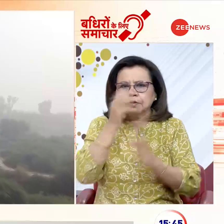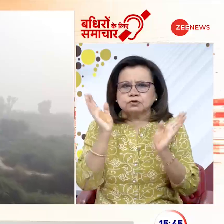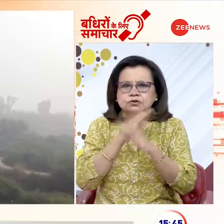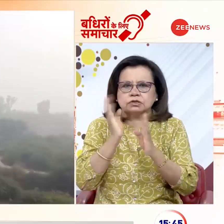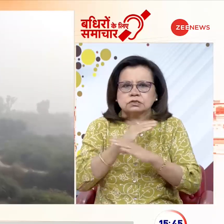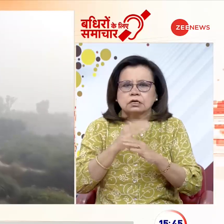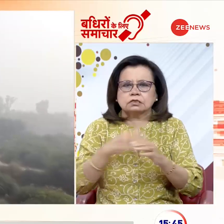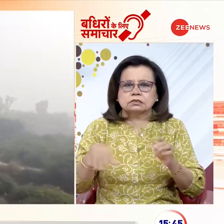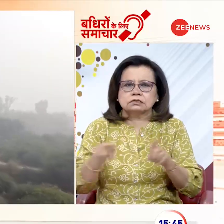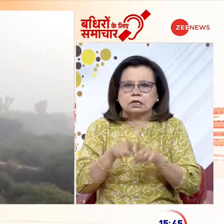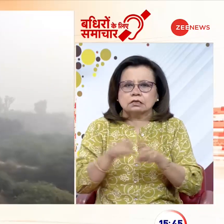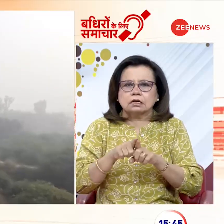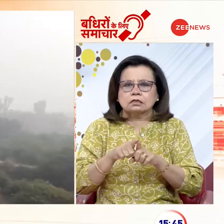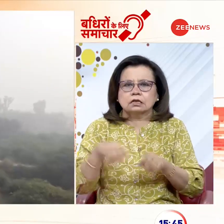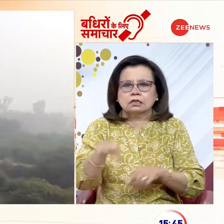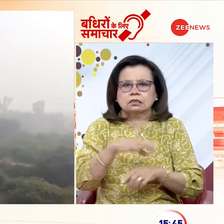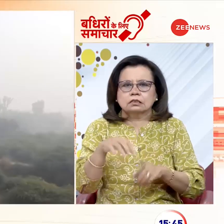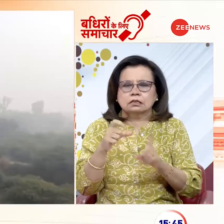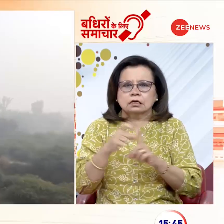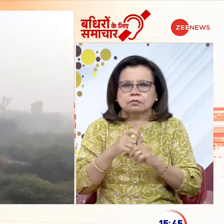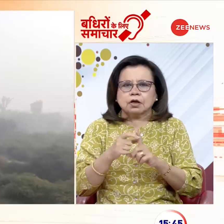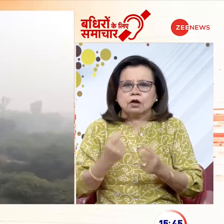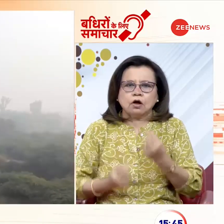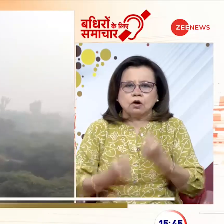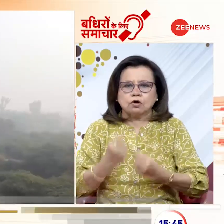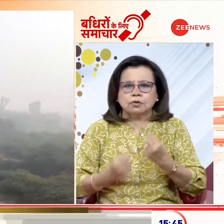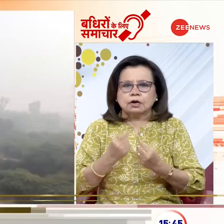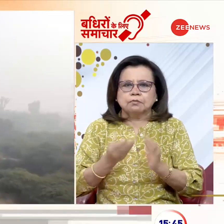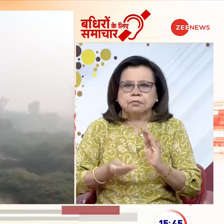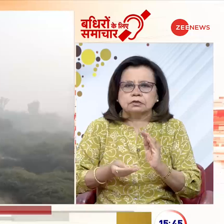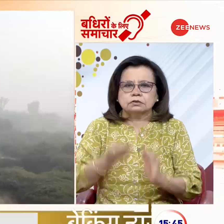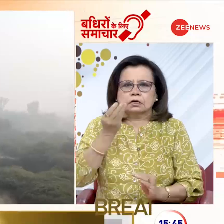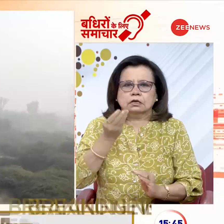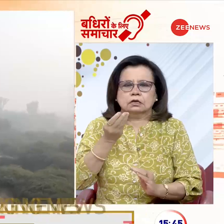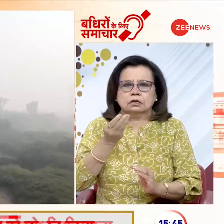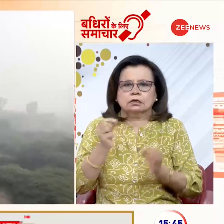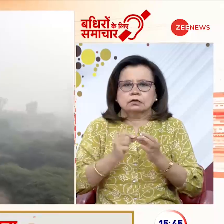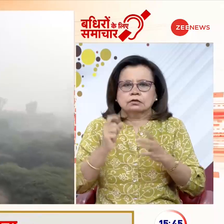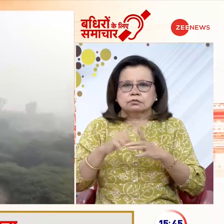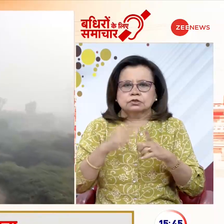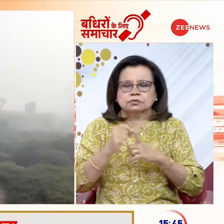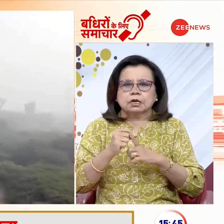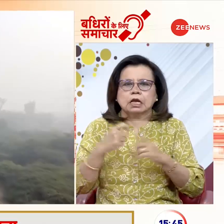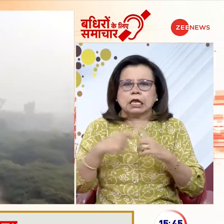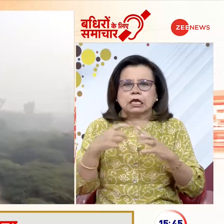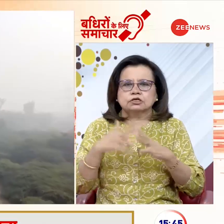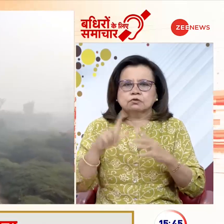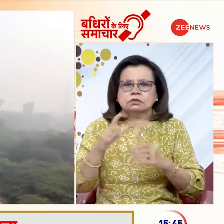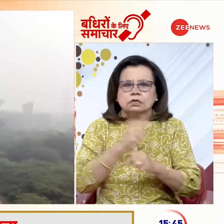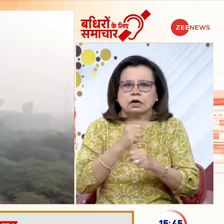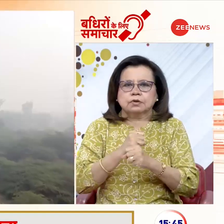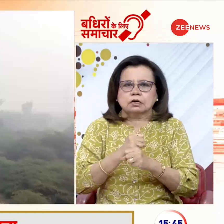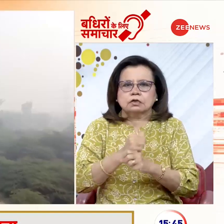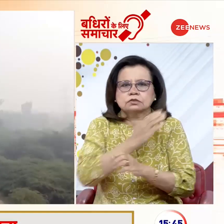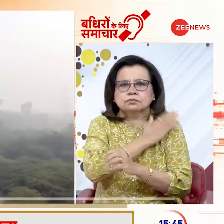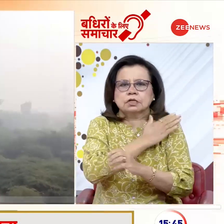प्रदूषण के साथ साथ राजधानी दिल्ली में राजनीति भी बढ़ती जा रही है। बीजेपी ने केजरीवाल